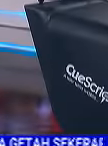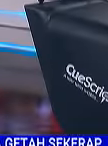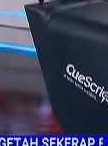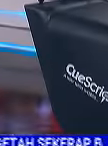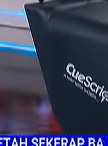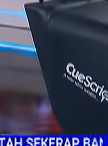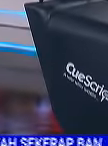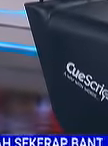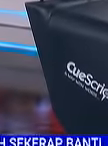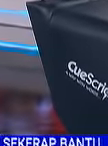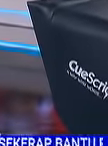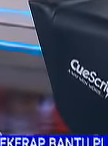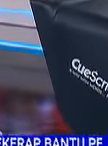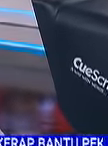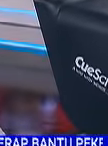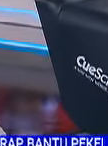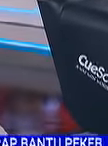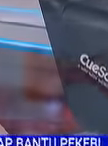Syikin, terima kasih.